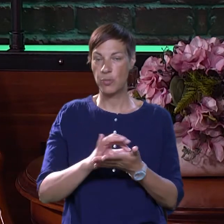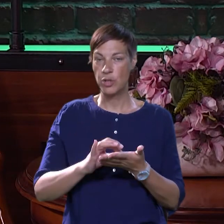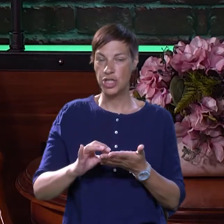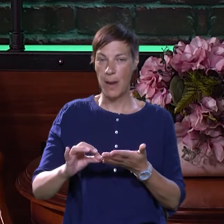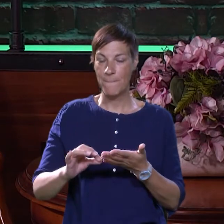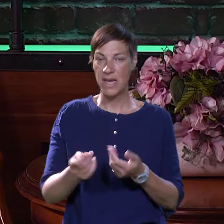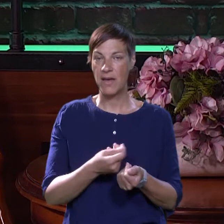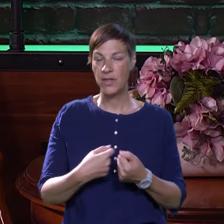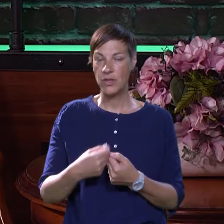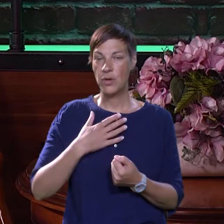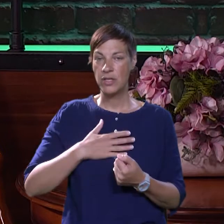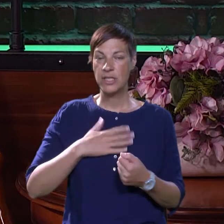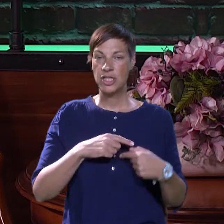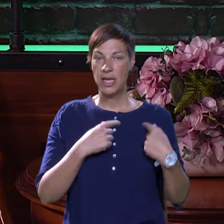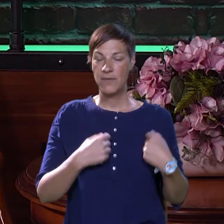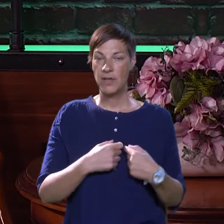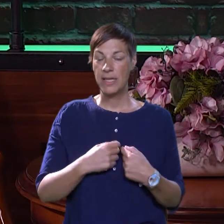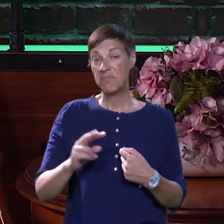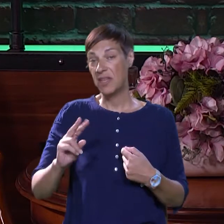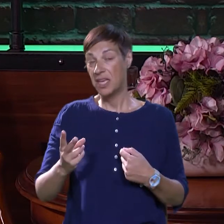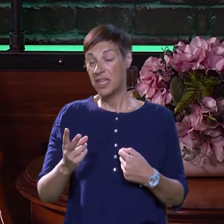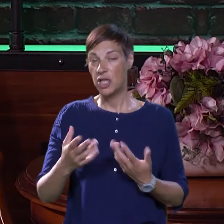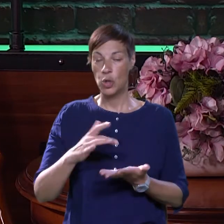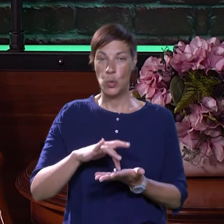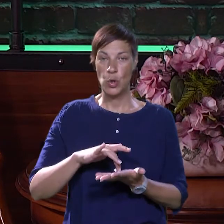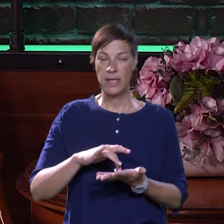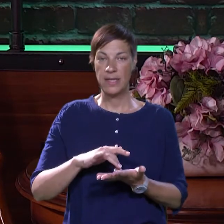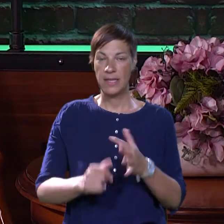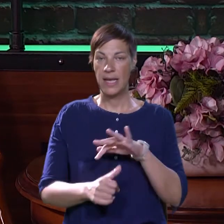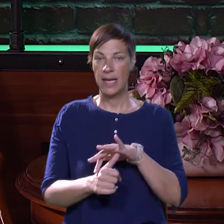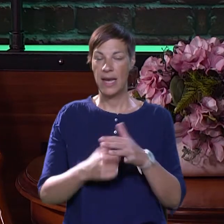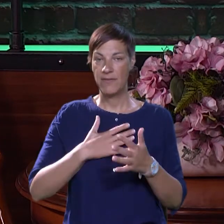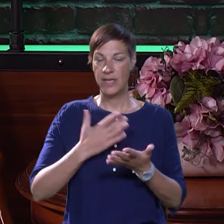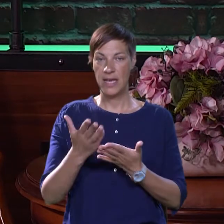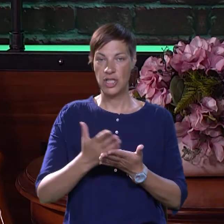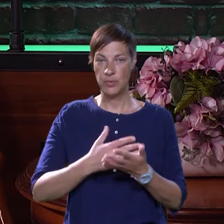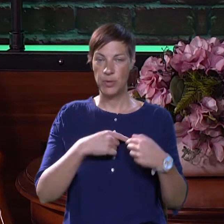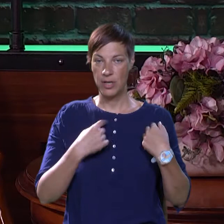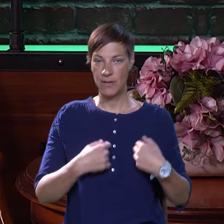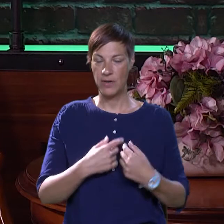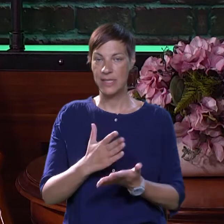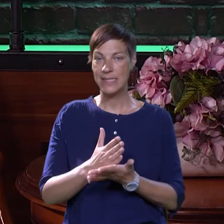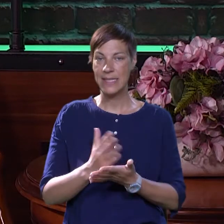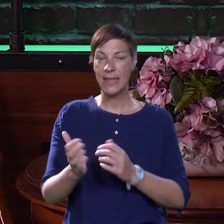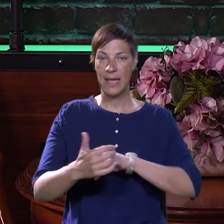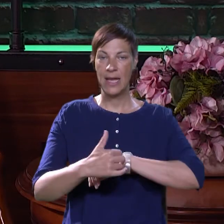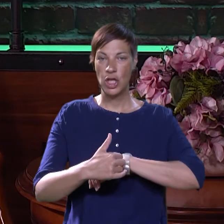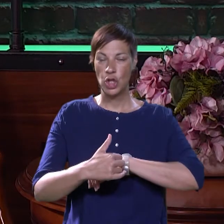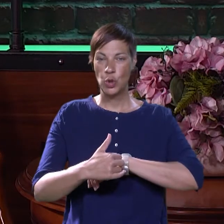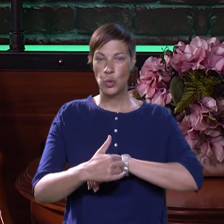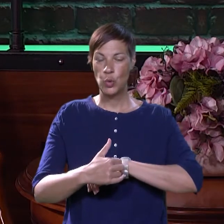u udruzi Bonsai ako se želi volontirati i negdje drugdje. Jer glavni naš program, Volonterski centar